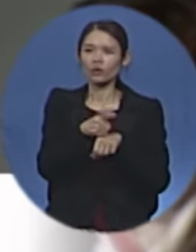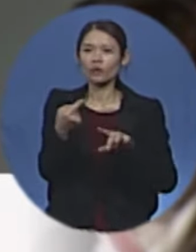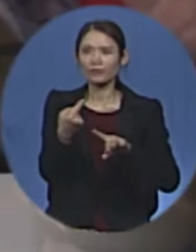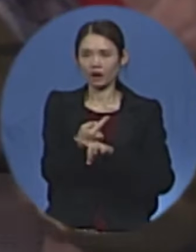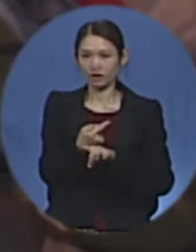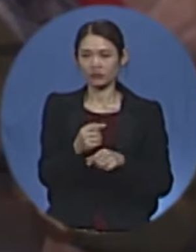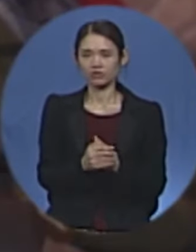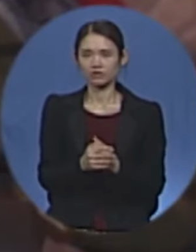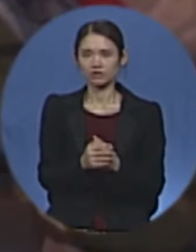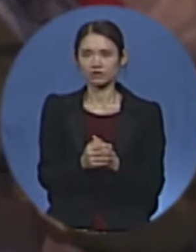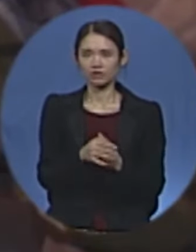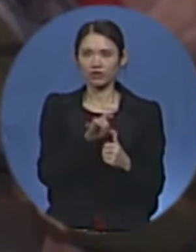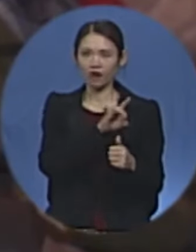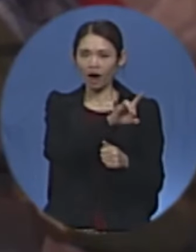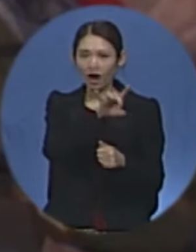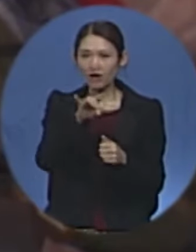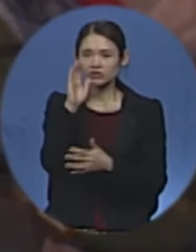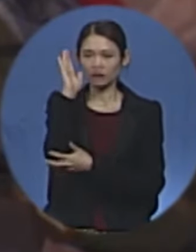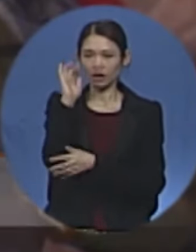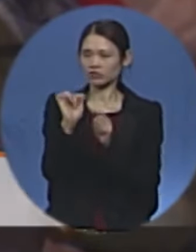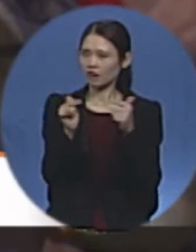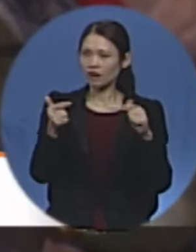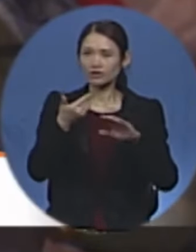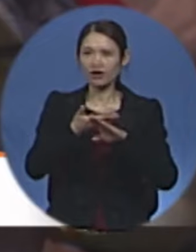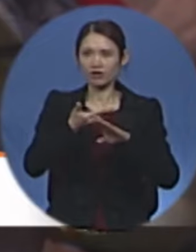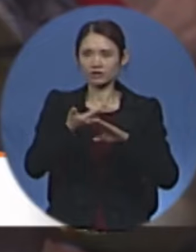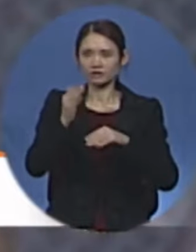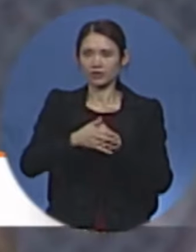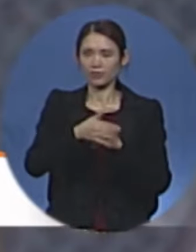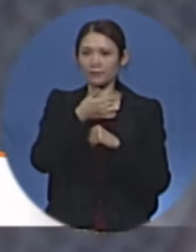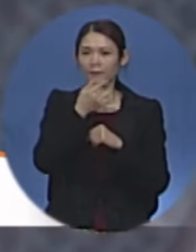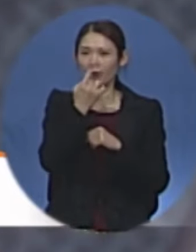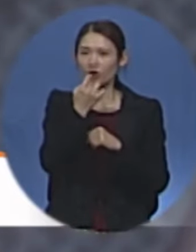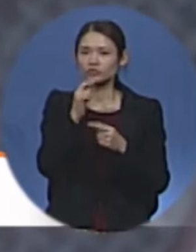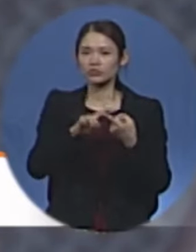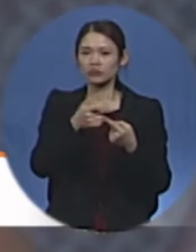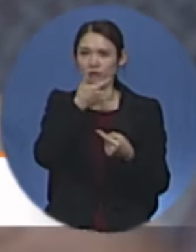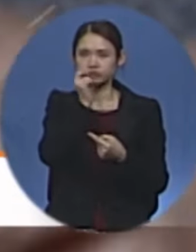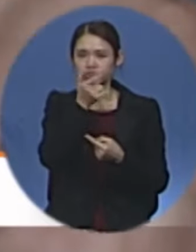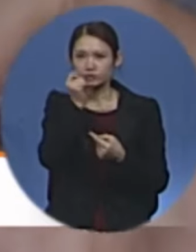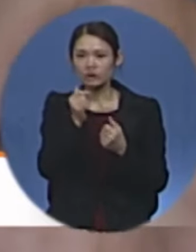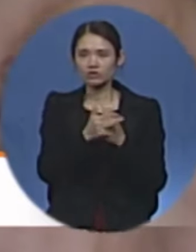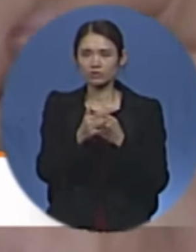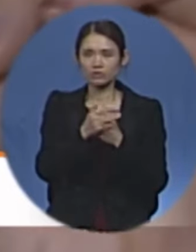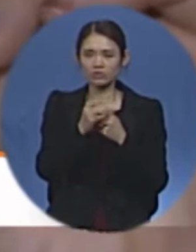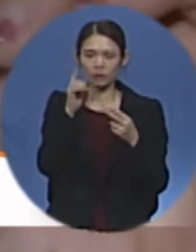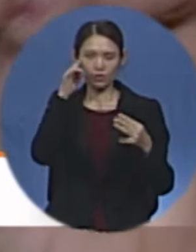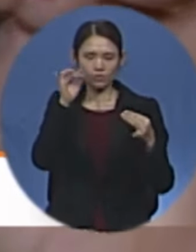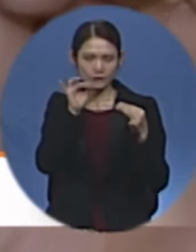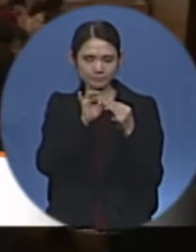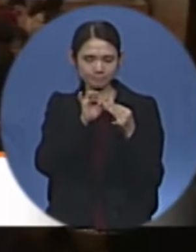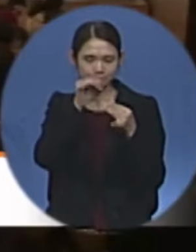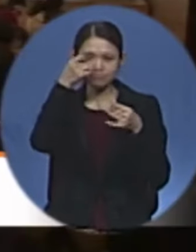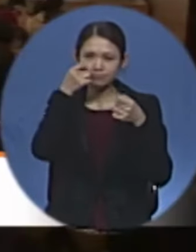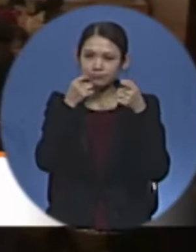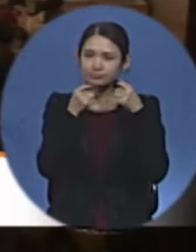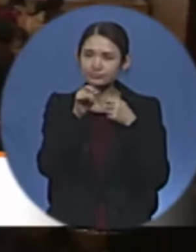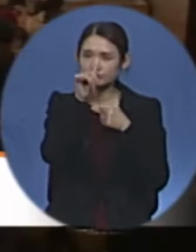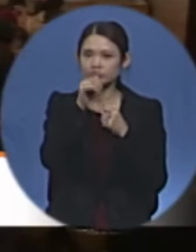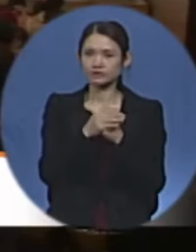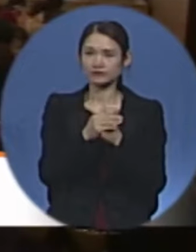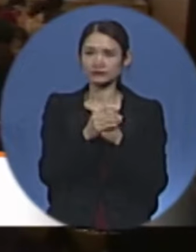바뀌었다. 각자의 사연은 다르지만 배움의 부족함을 느껴야 했던 이들은 공감의 눈물을 흘립니다.